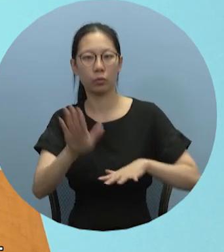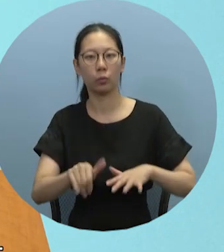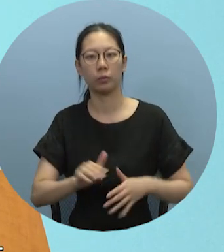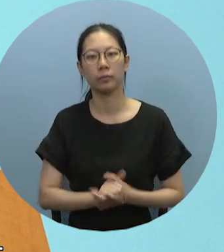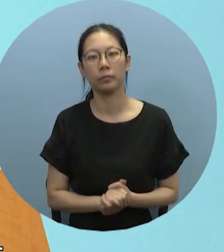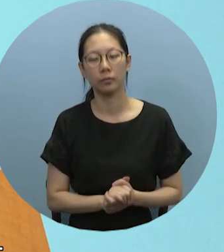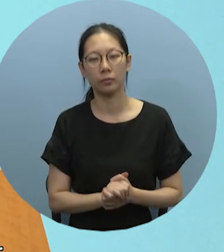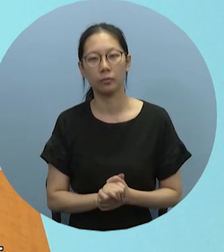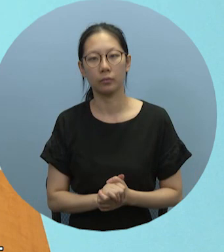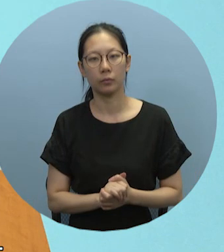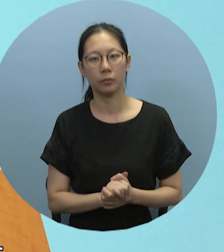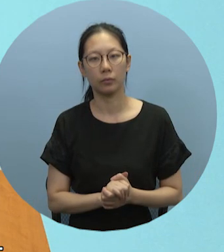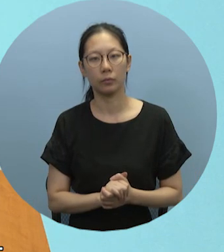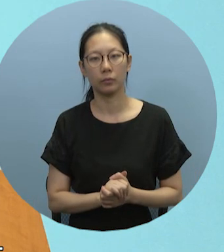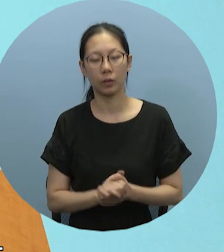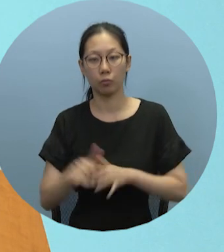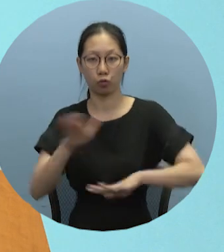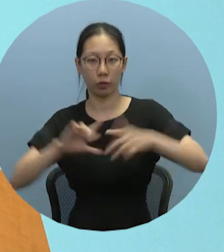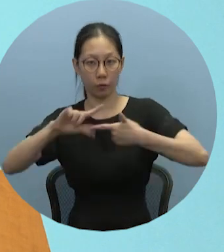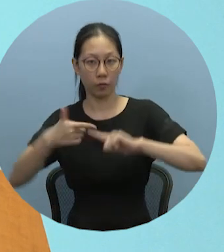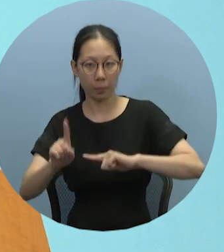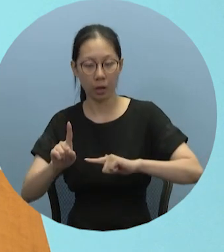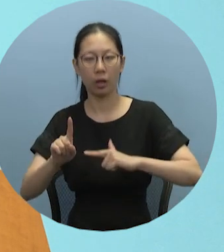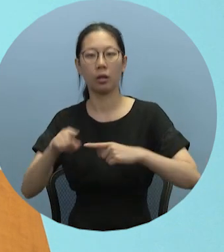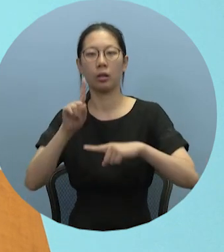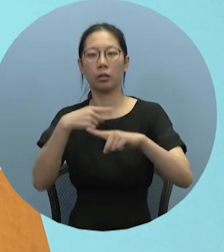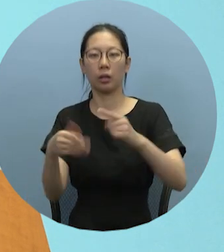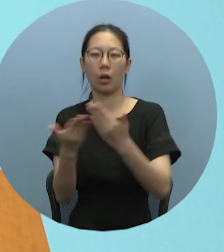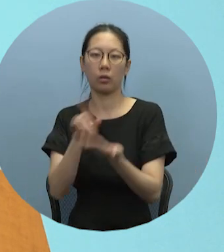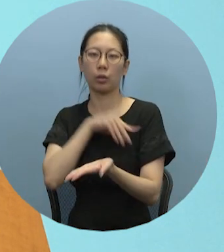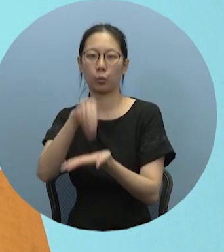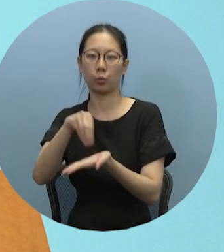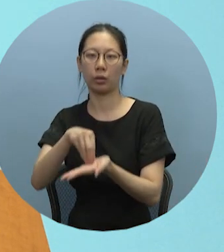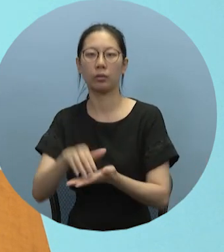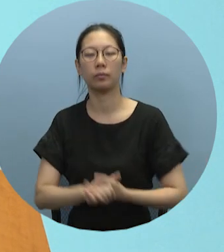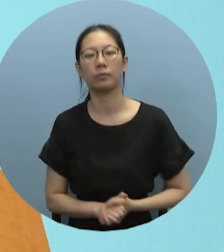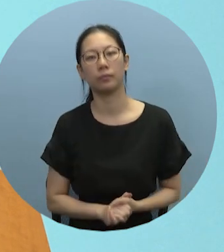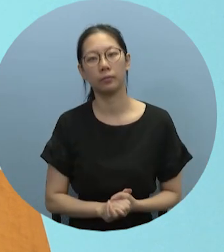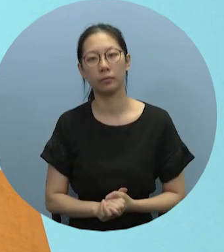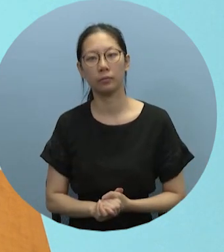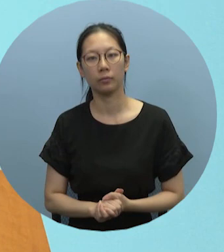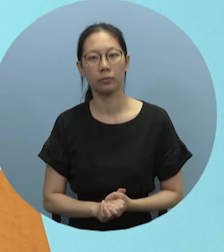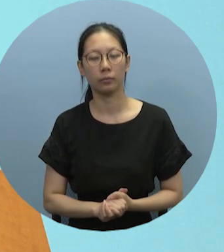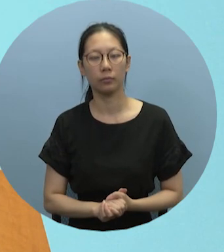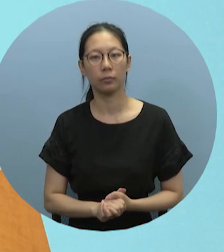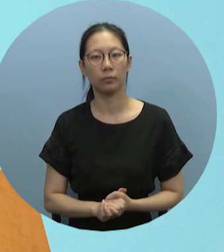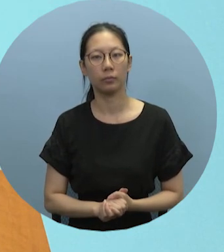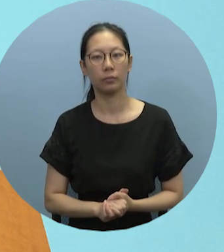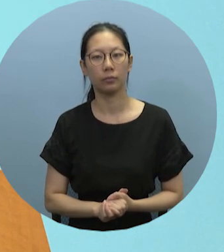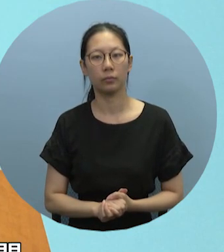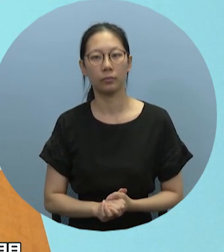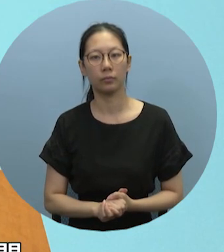個，結果用什麼的跟進方法呢，就要交給大學當局。如果在執法的方